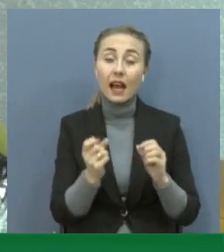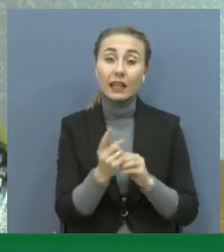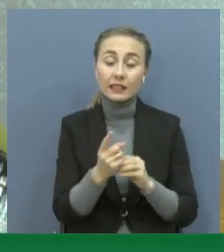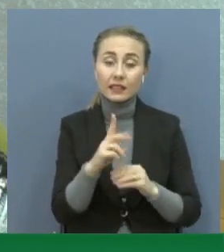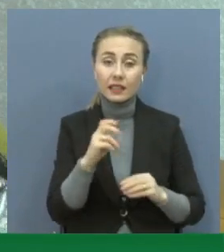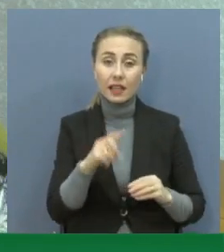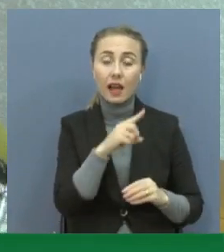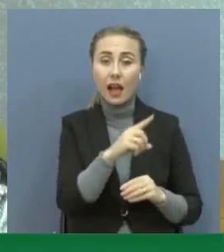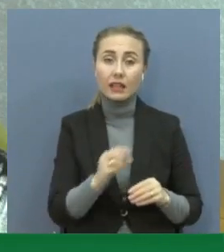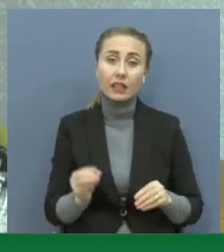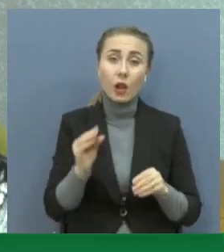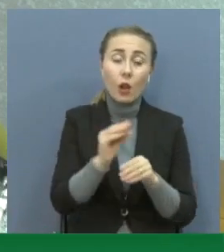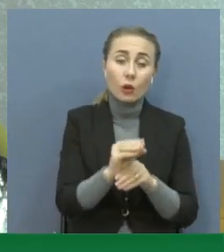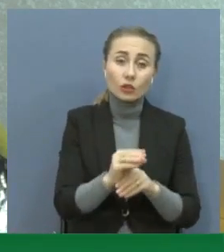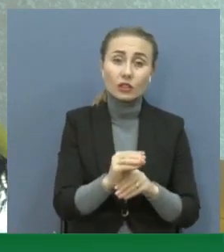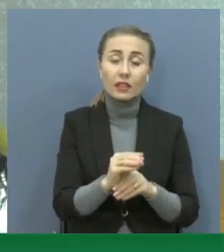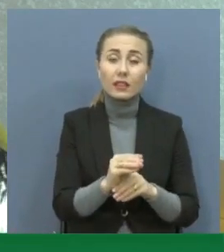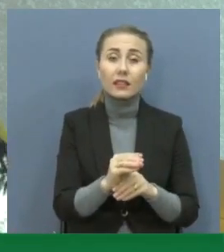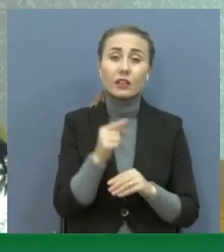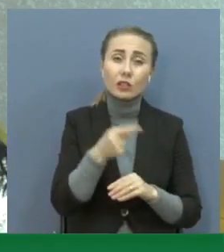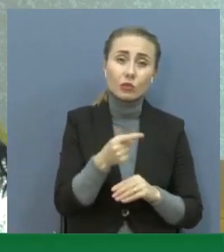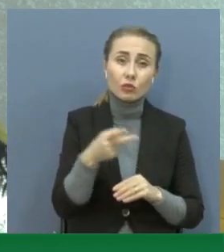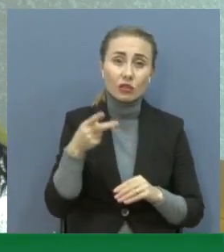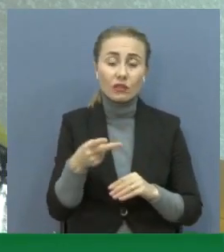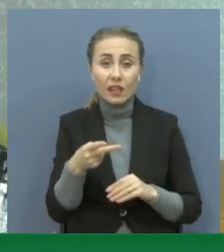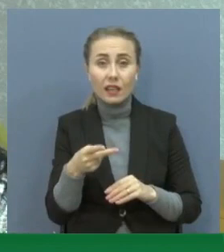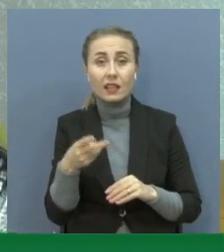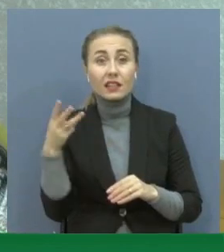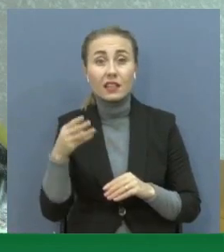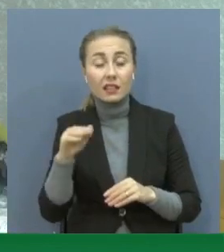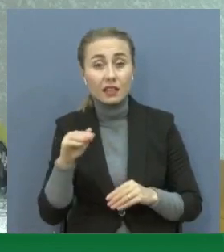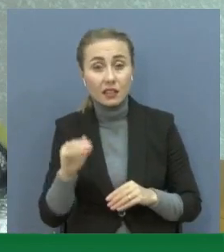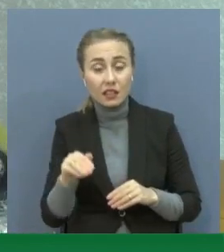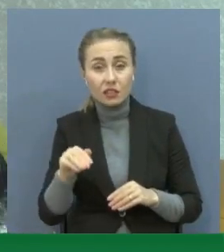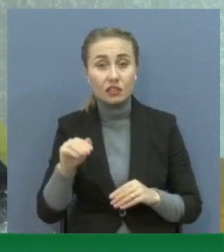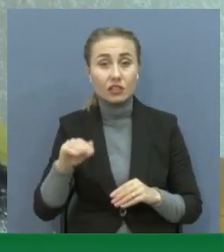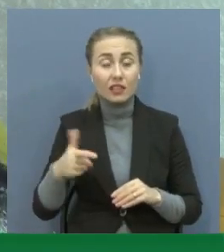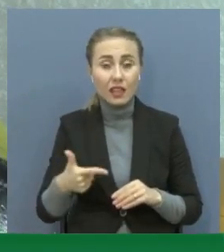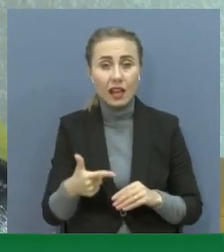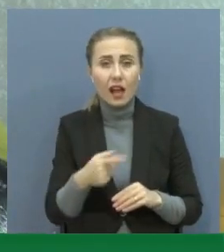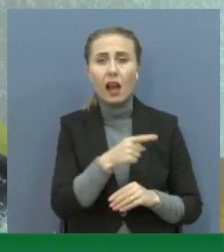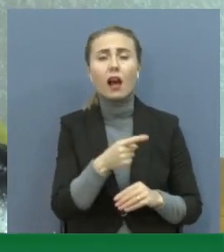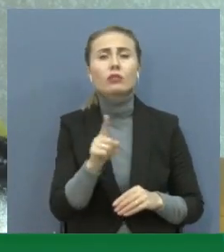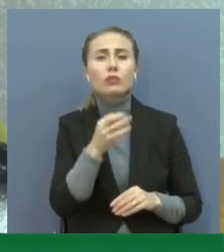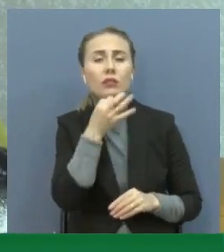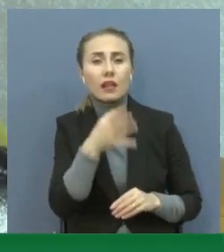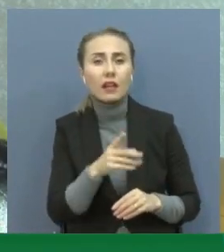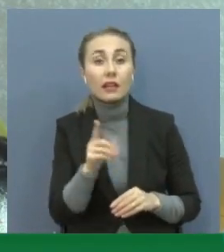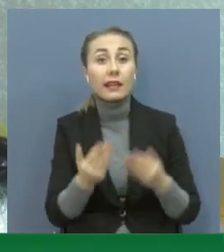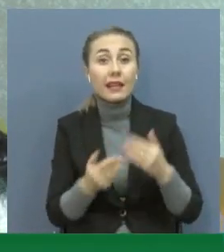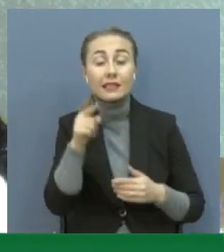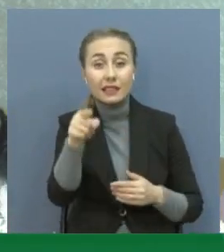ложат 1000, 2000, 10 тысяч. И чем их привлекает? Если ты ложишь 10 тысяч, то